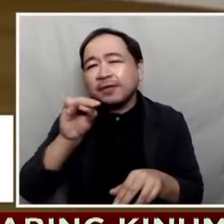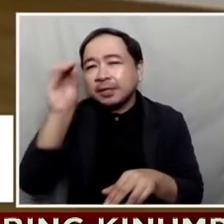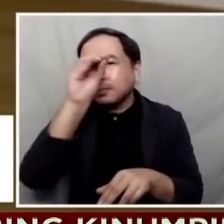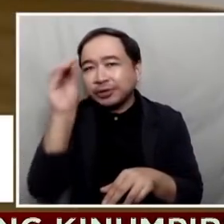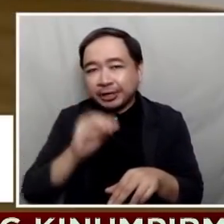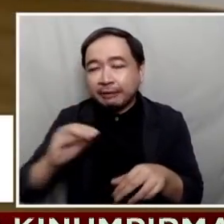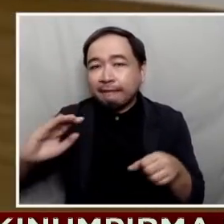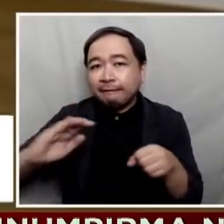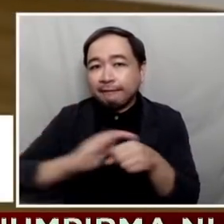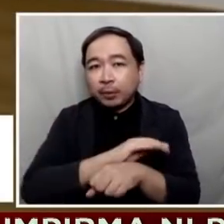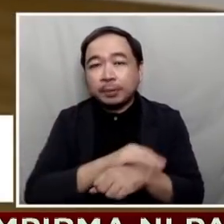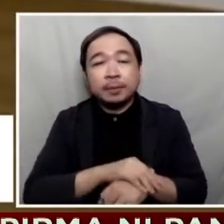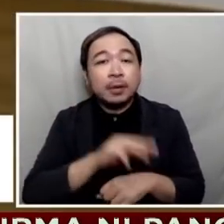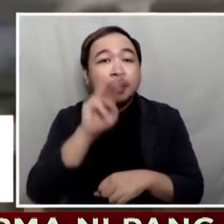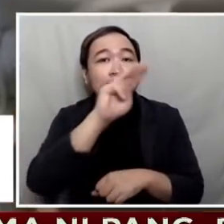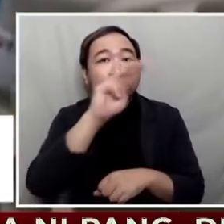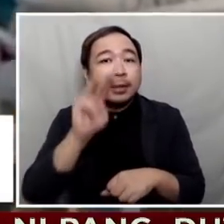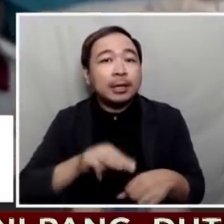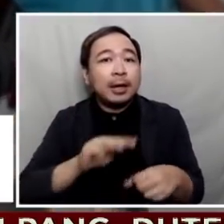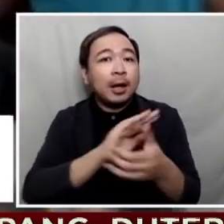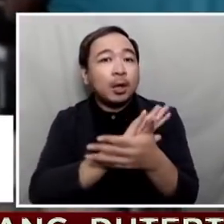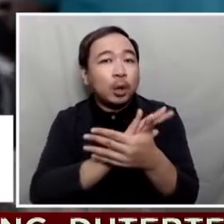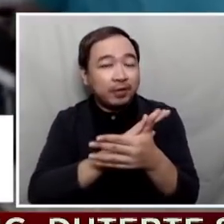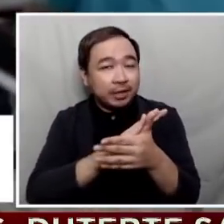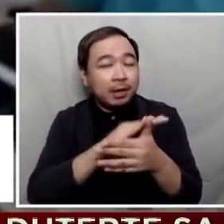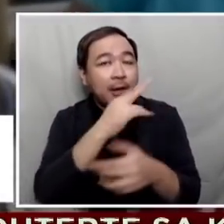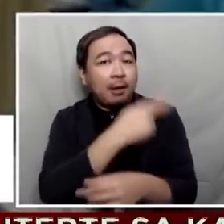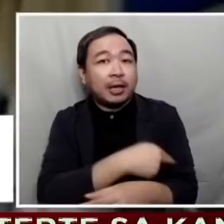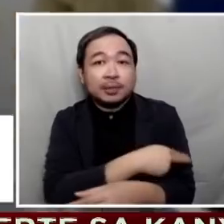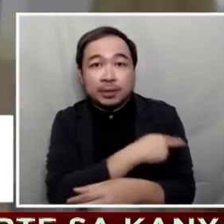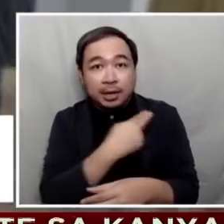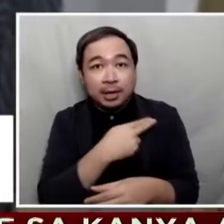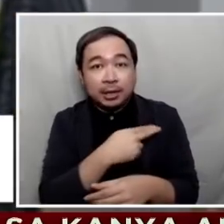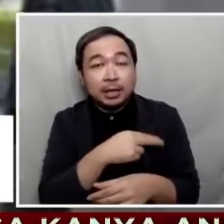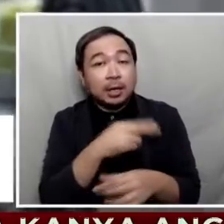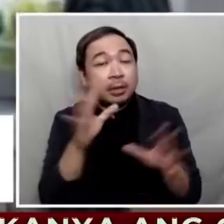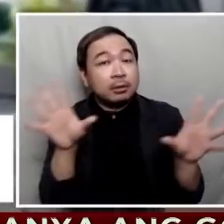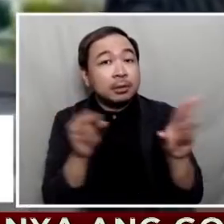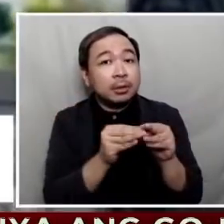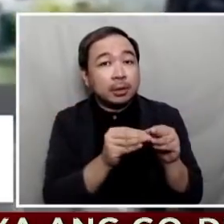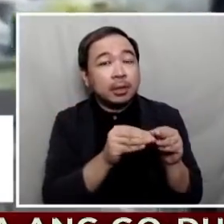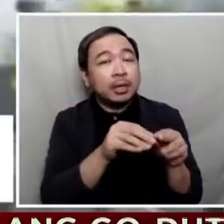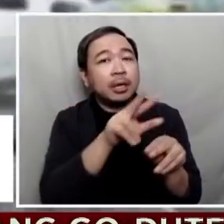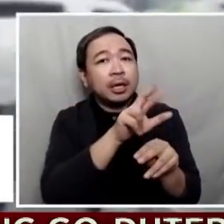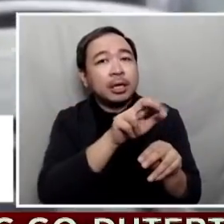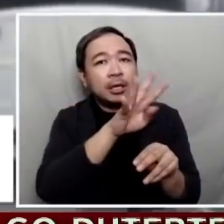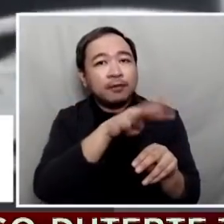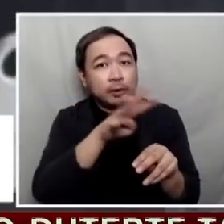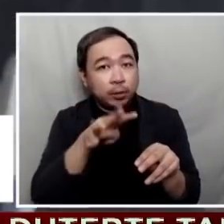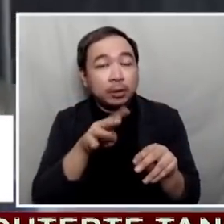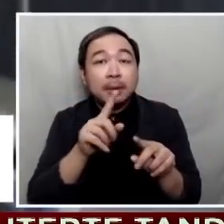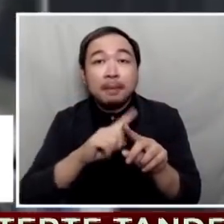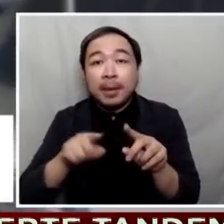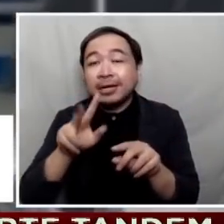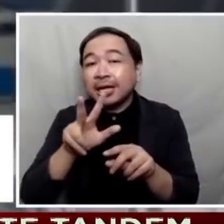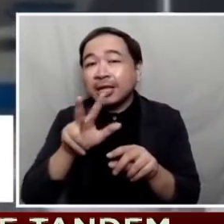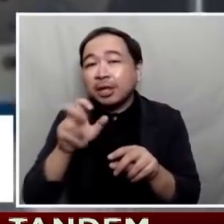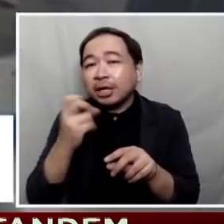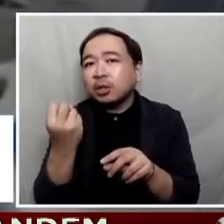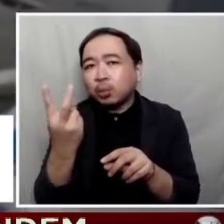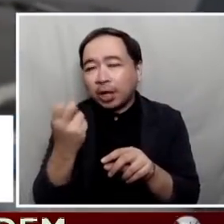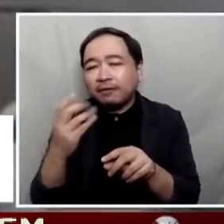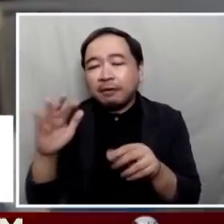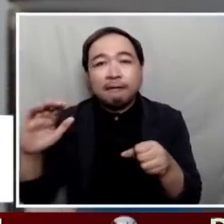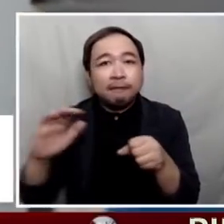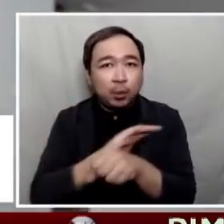Manila COVID-19 Field Hospital, 312 sa 344 na COVID beds ang okupado o 91%.